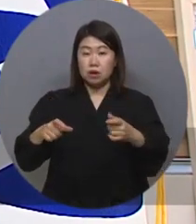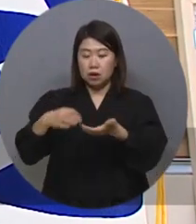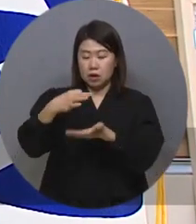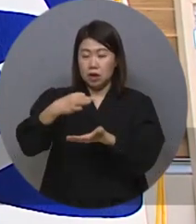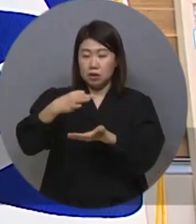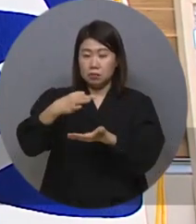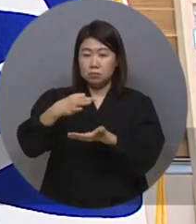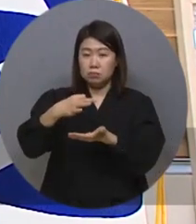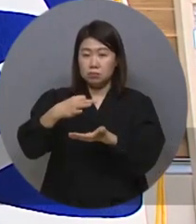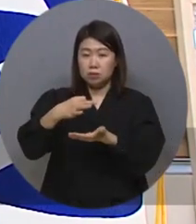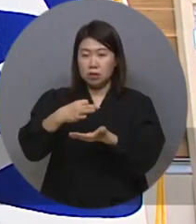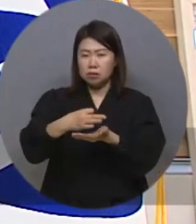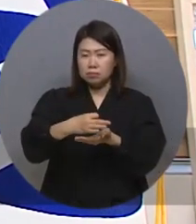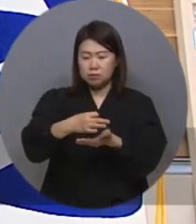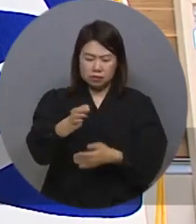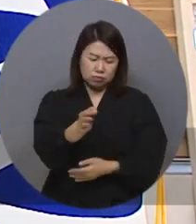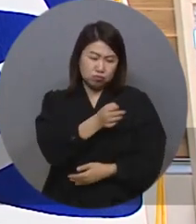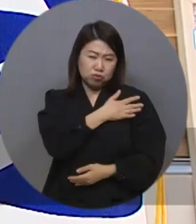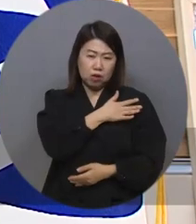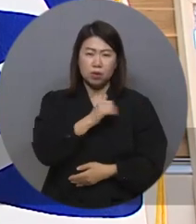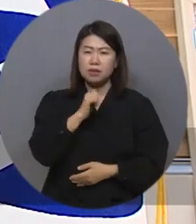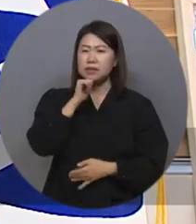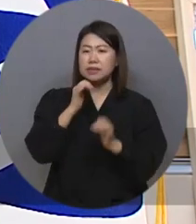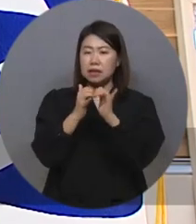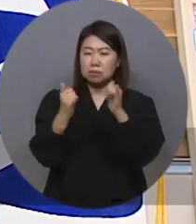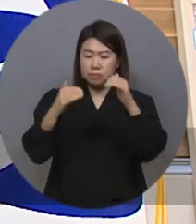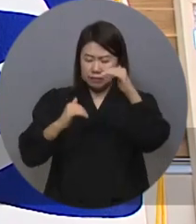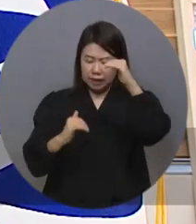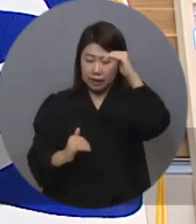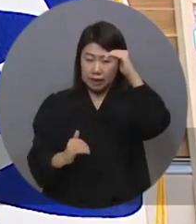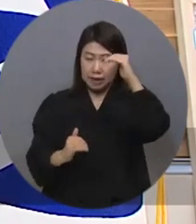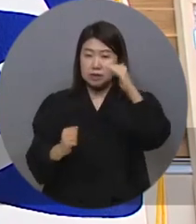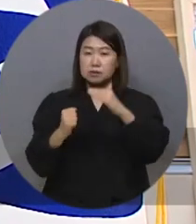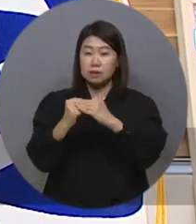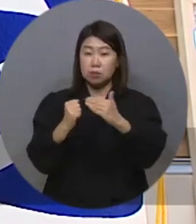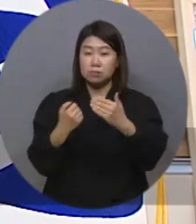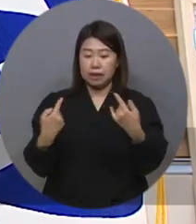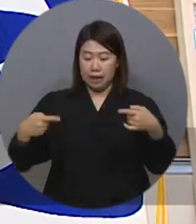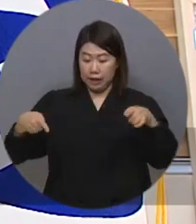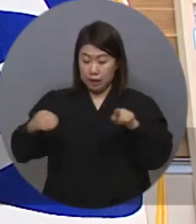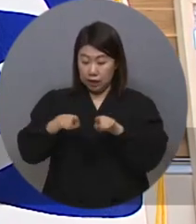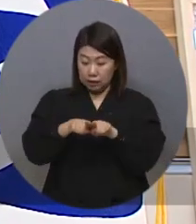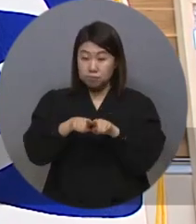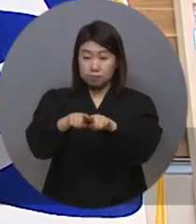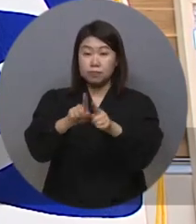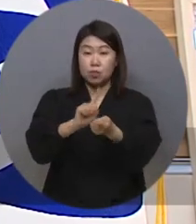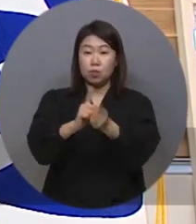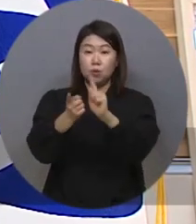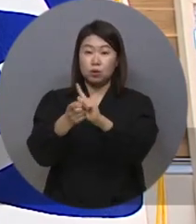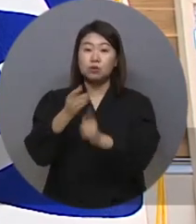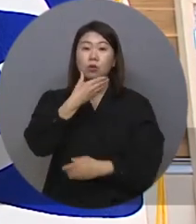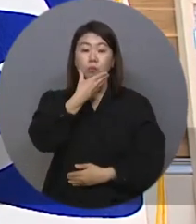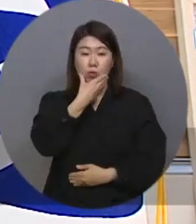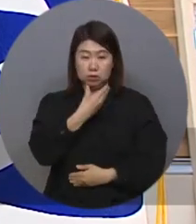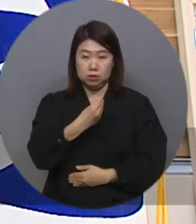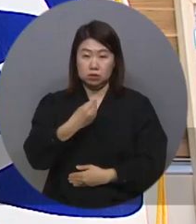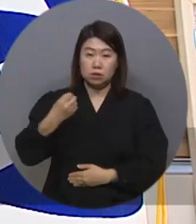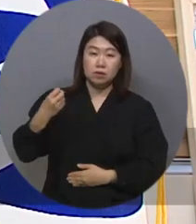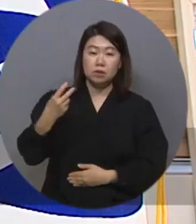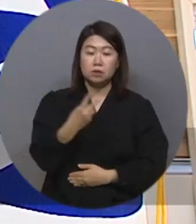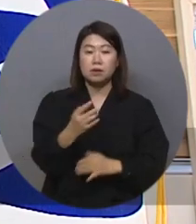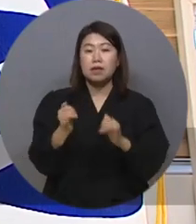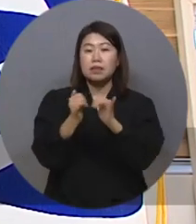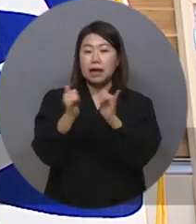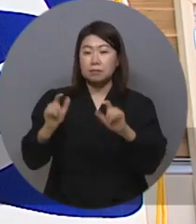차이가 높기 때문에 서로 그 동행하면서 모든 복지 차원이라든가